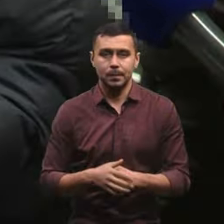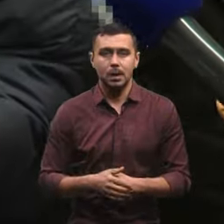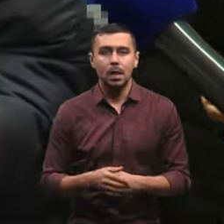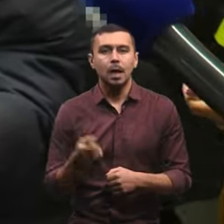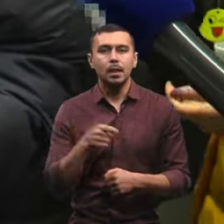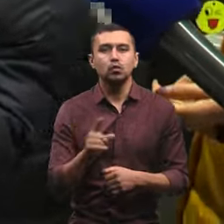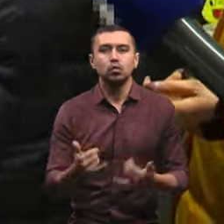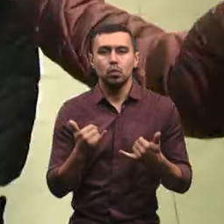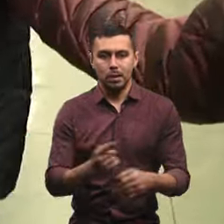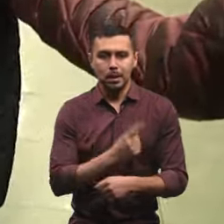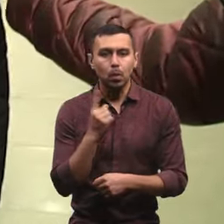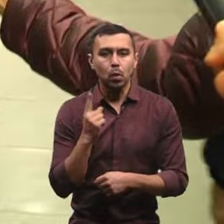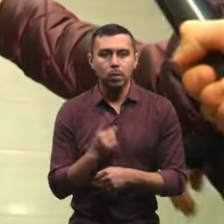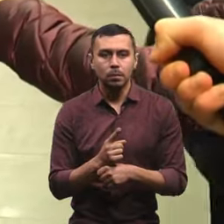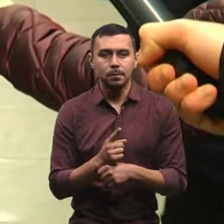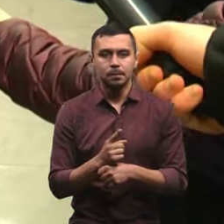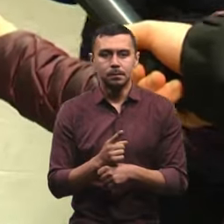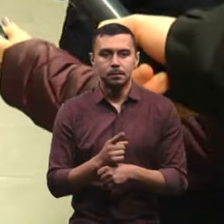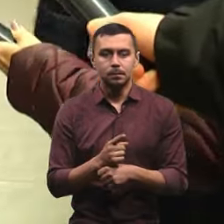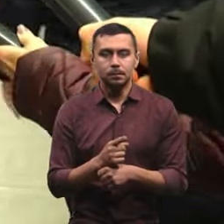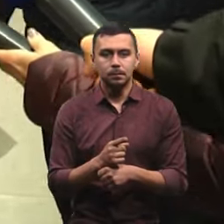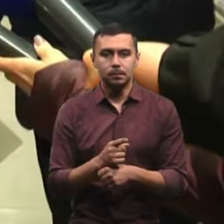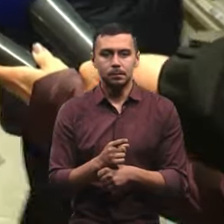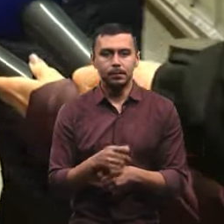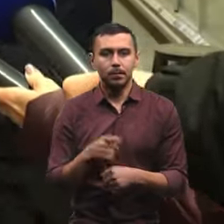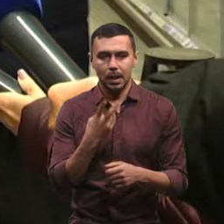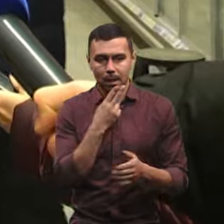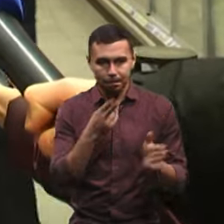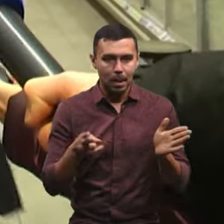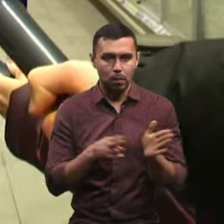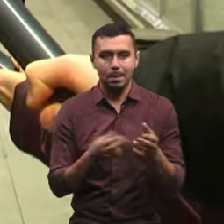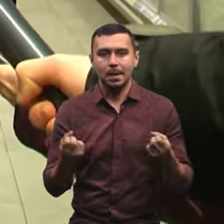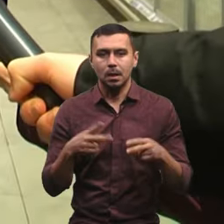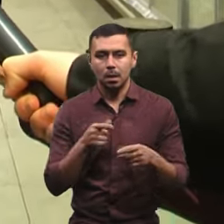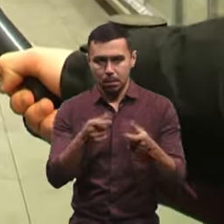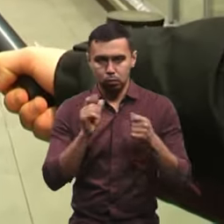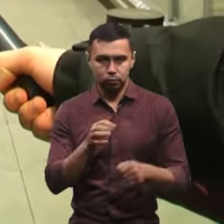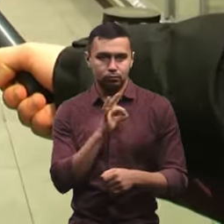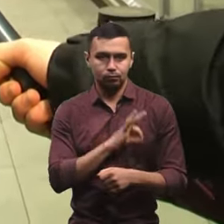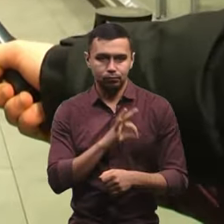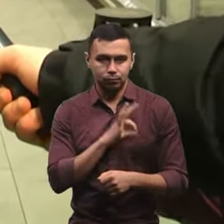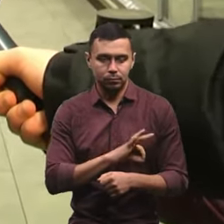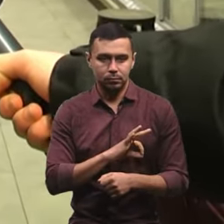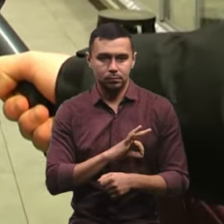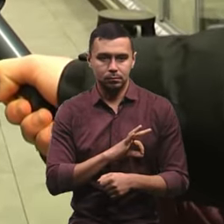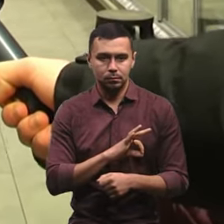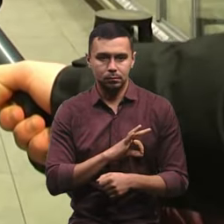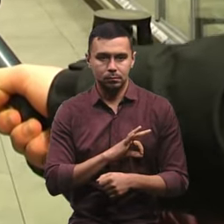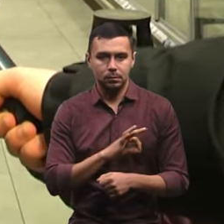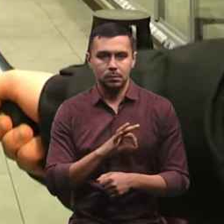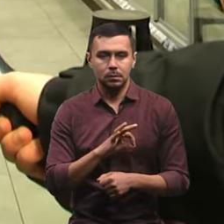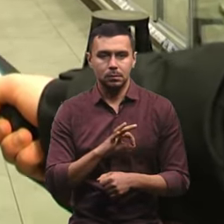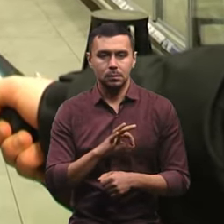сьогодні заборонено. Дозволений, тут є це маркування на ньому, пакет придатний для пакування та транспортування